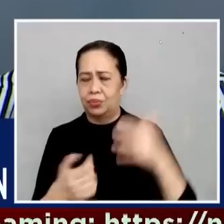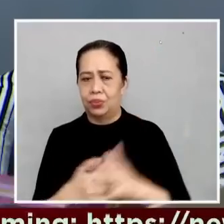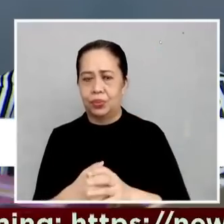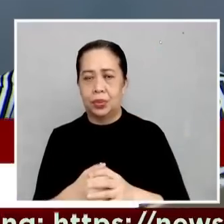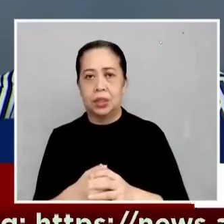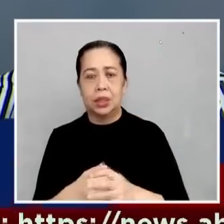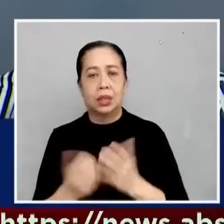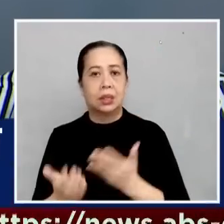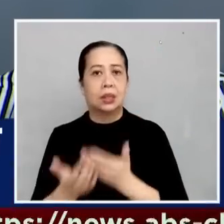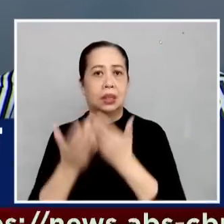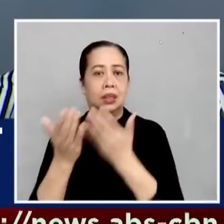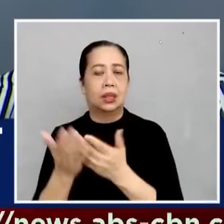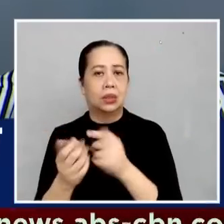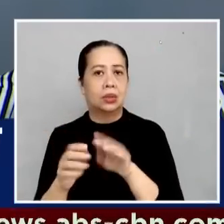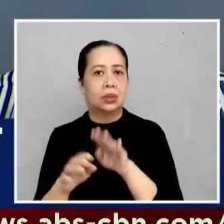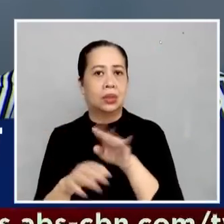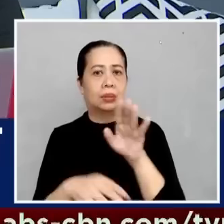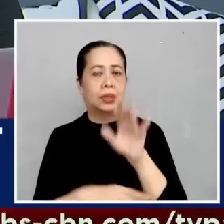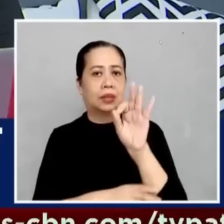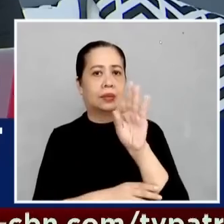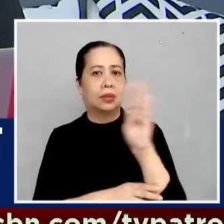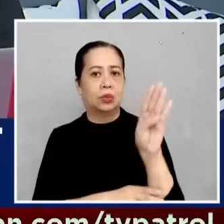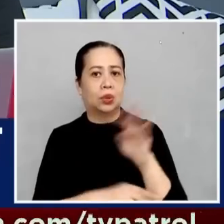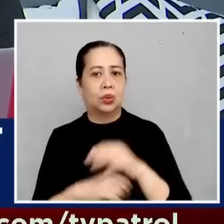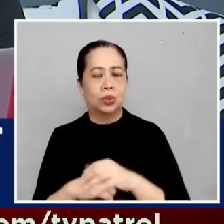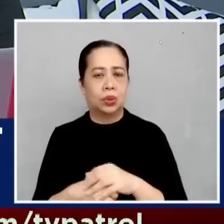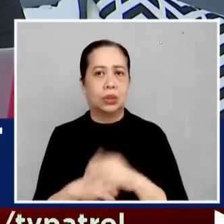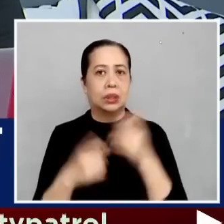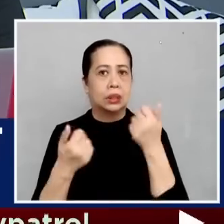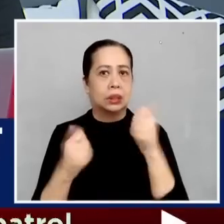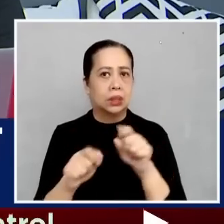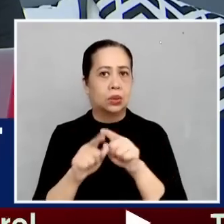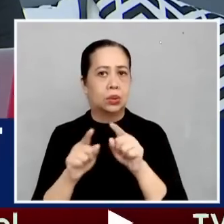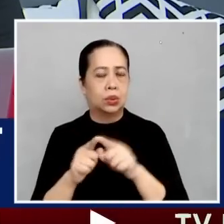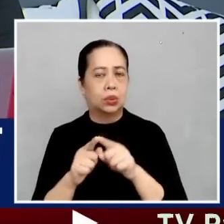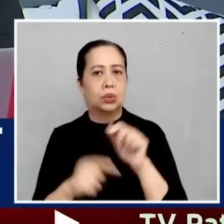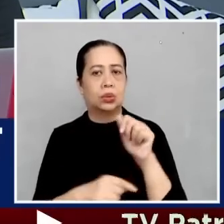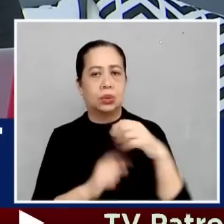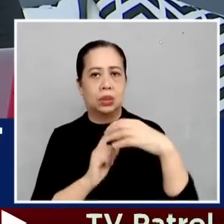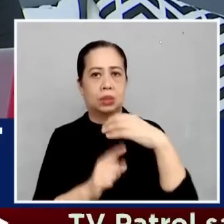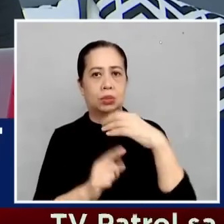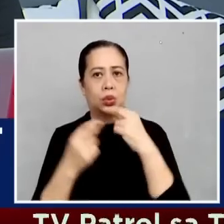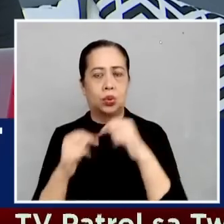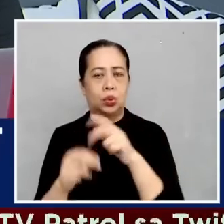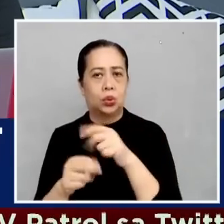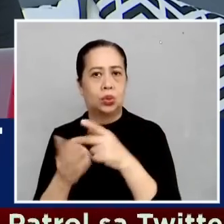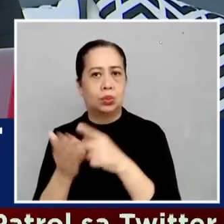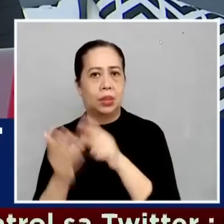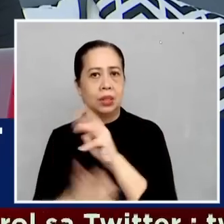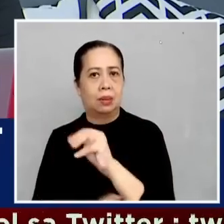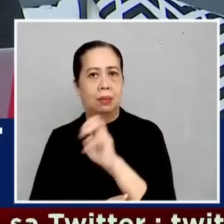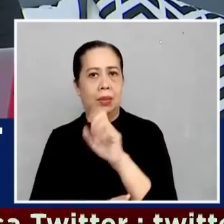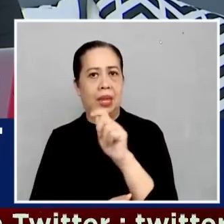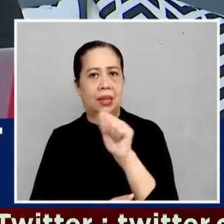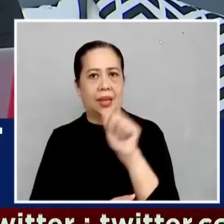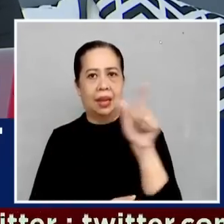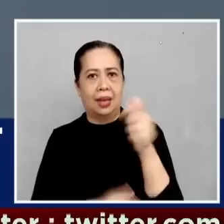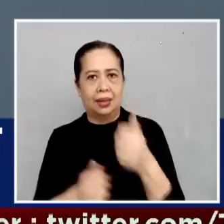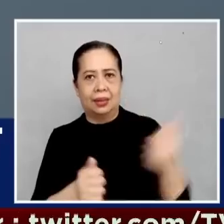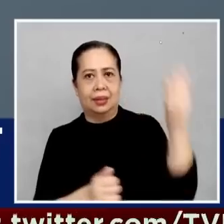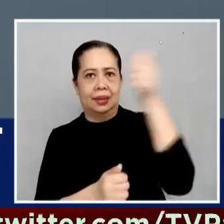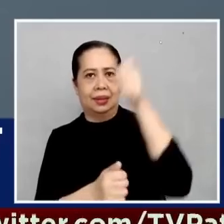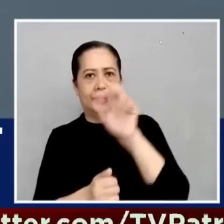ng Bulatlat ang hakbang na ito ng Facebook. Sinubukan ding kunin ng ABS-CBN News ang panig ng Meta, ang parent company ng